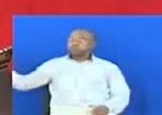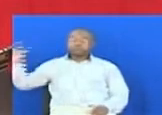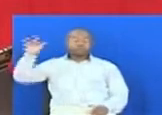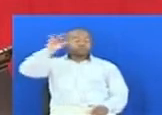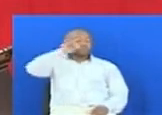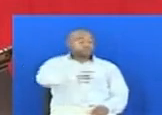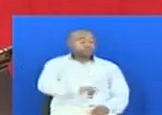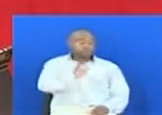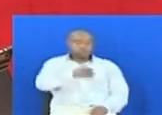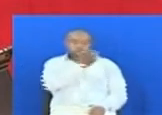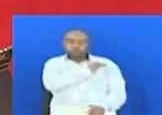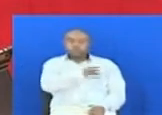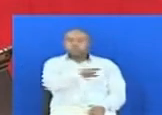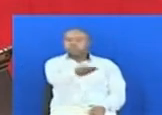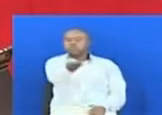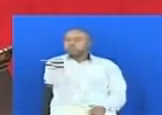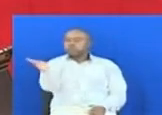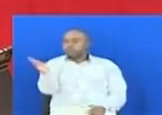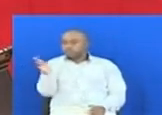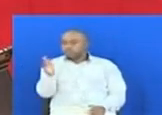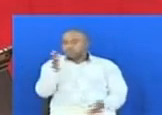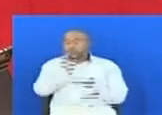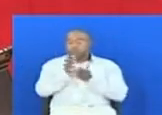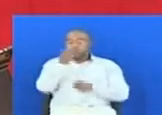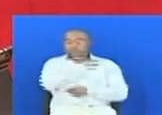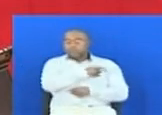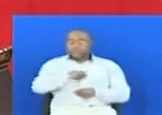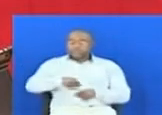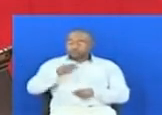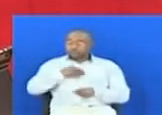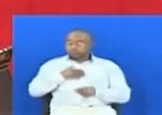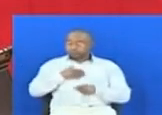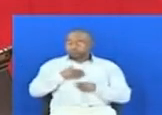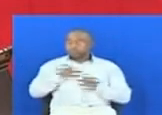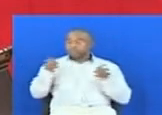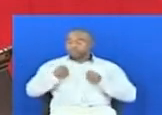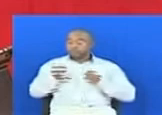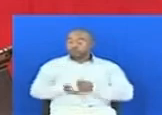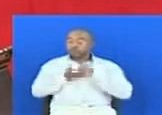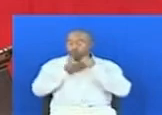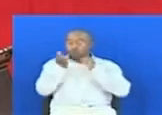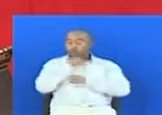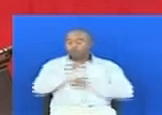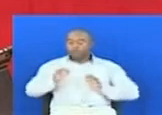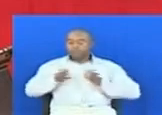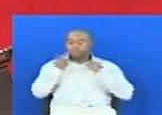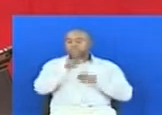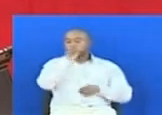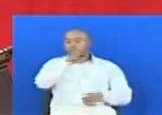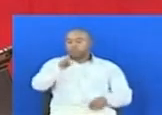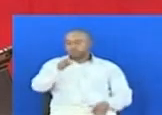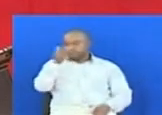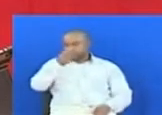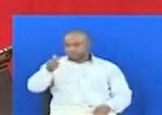wetu amejitolea kuhakikisha kwamba anaokoa Watanzania wetu. Mheshimiwa Spika,